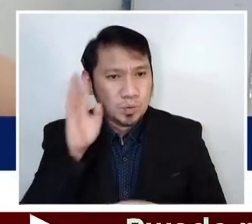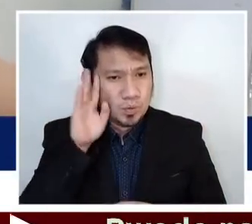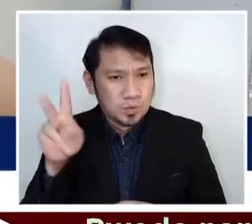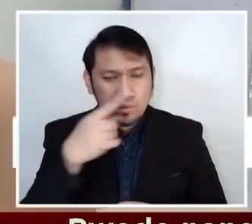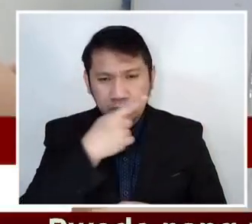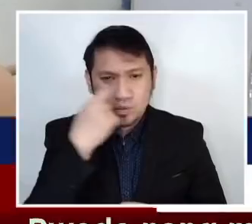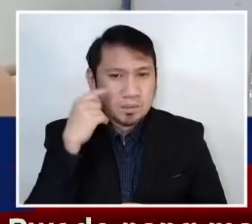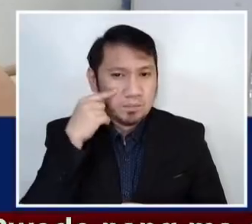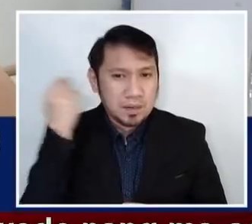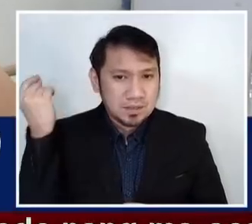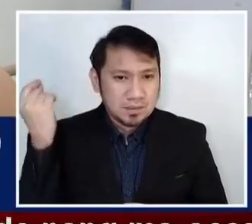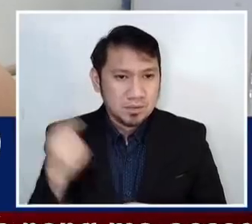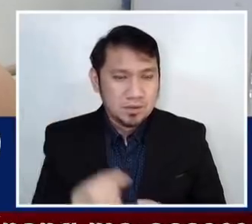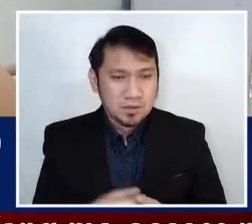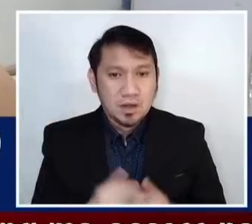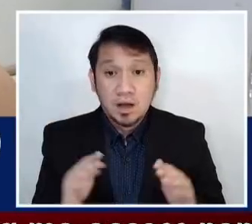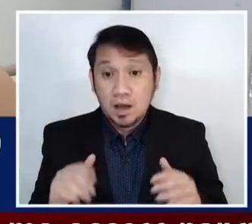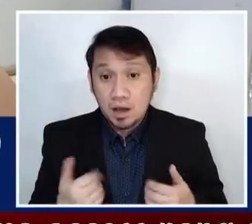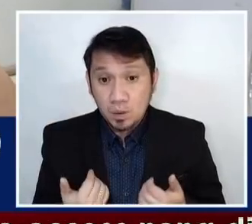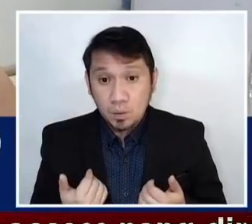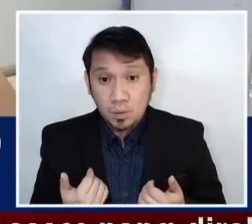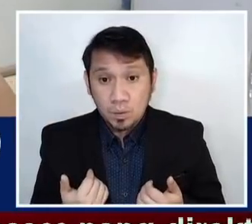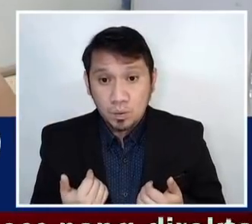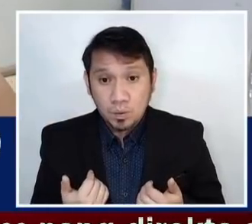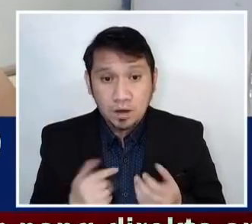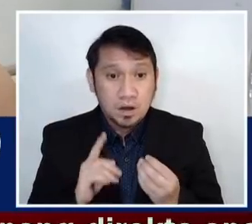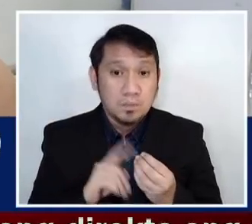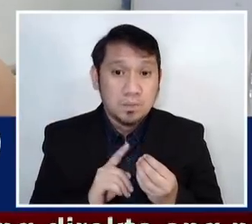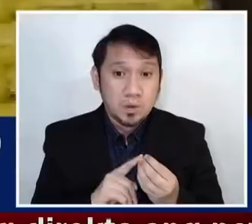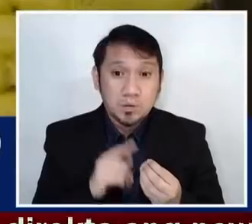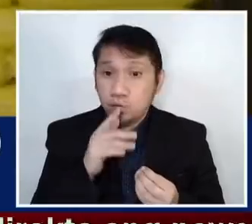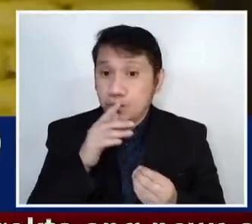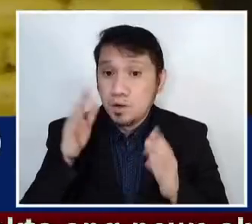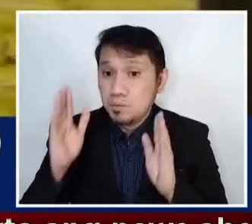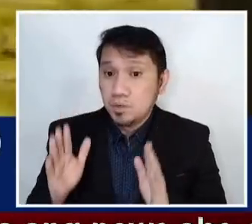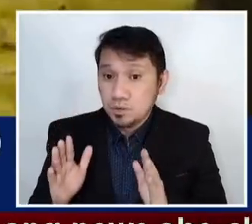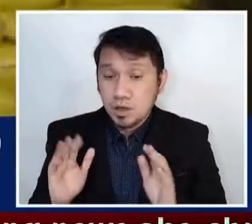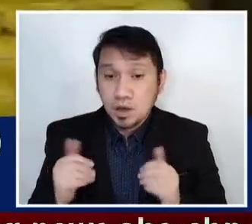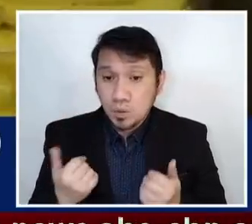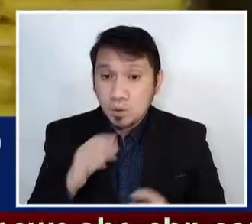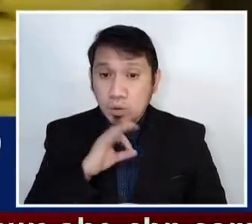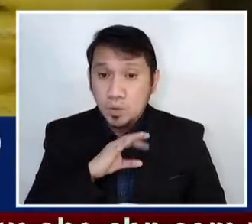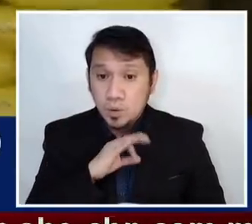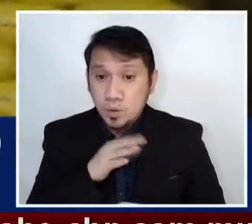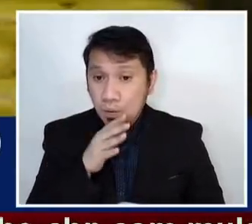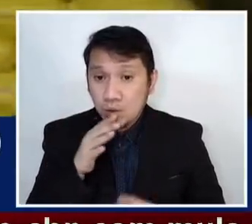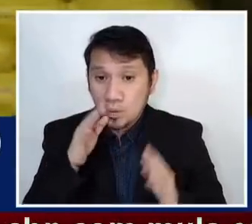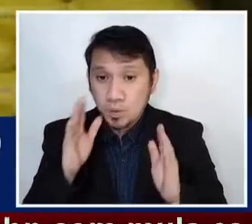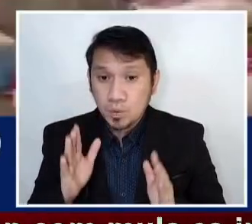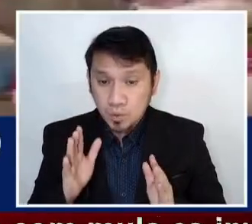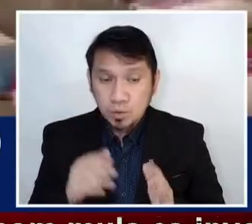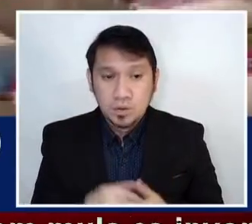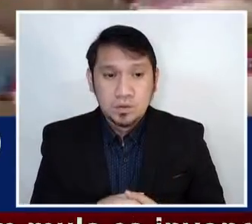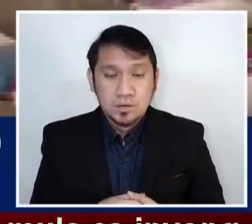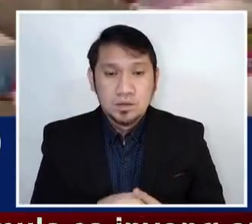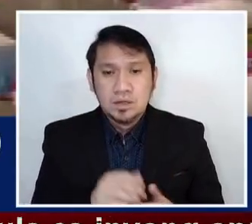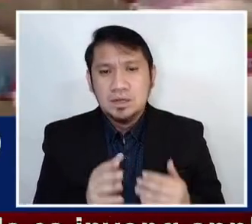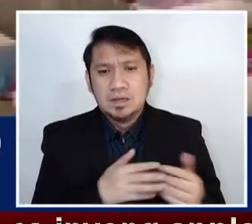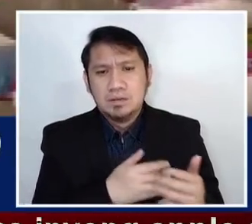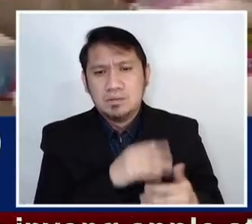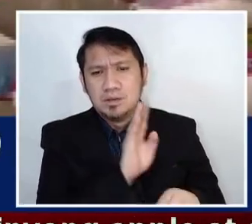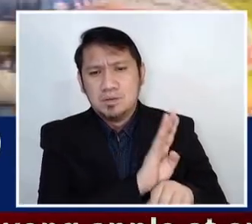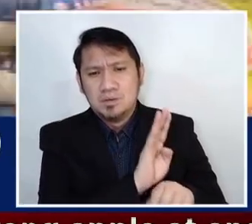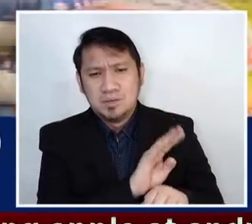napaka-imposible. Paano naman yung mga farmers? Pati ang mga taga-industriya ng bigas, hindi